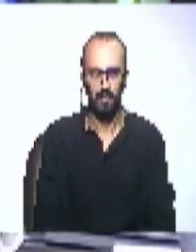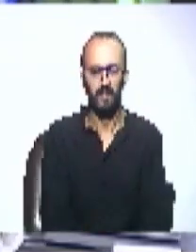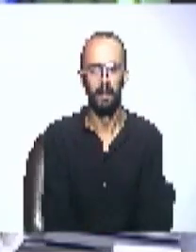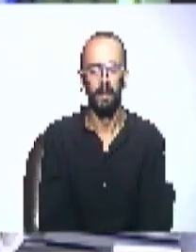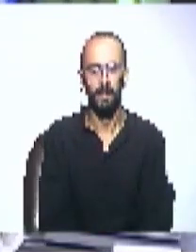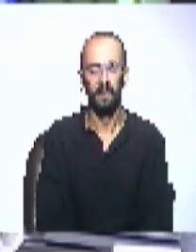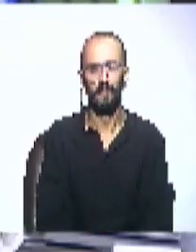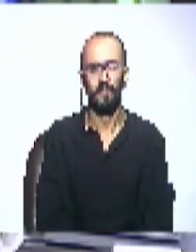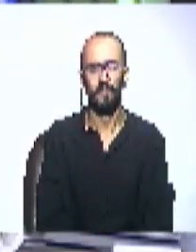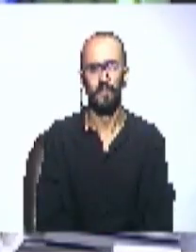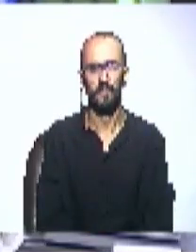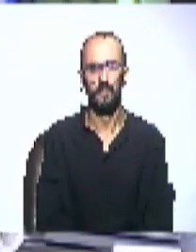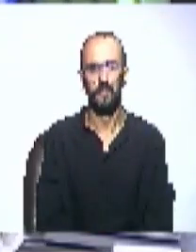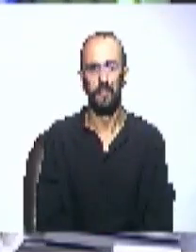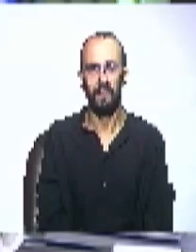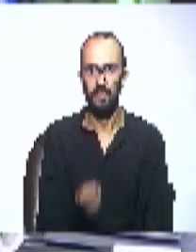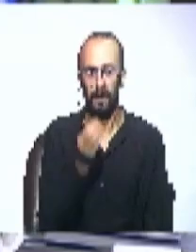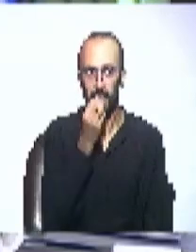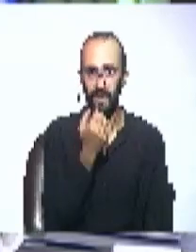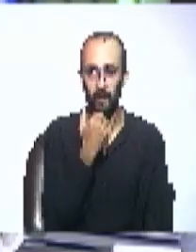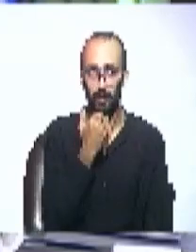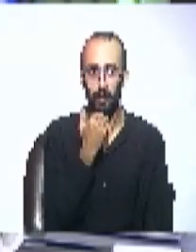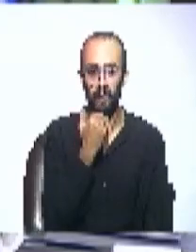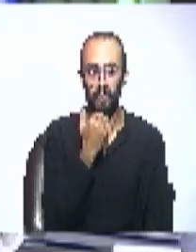10 دقايق. عملنا السوس بتاعنا بس مفيش